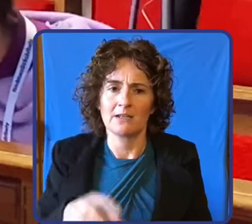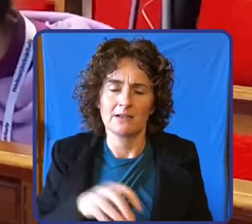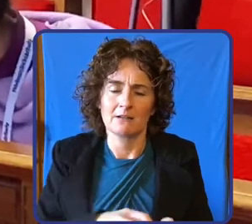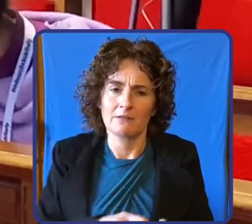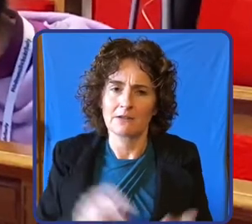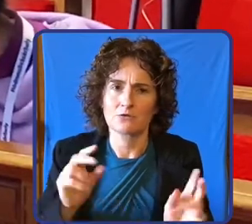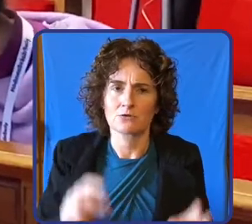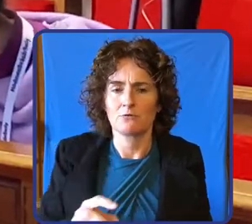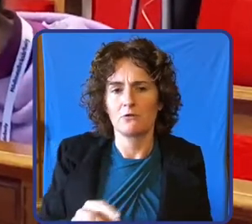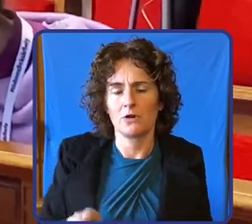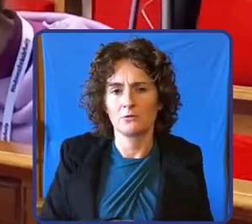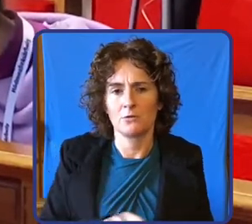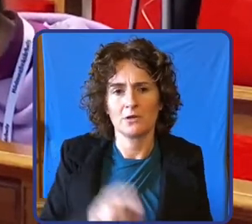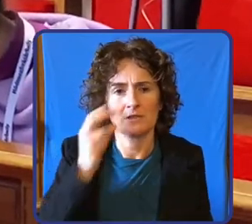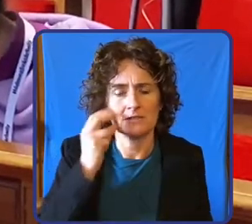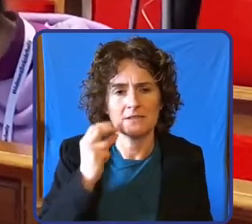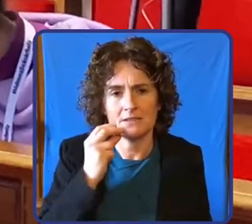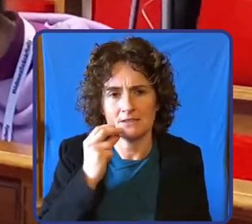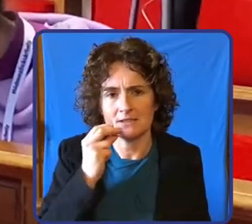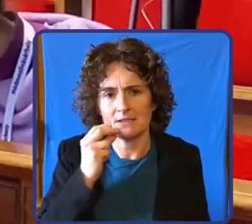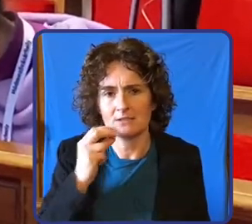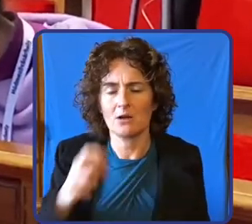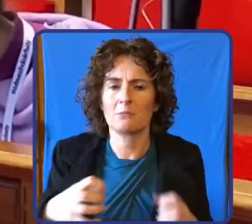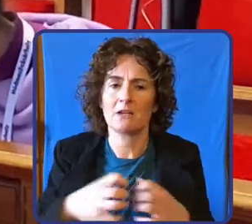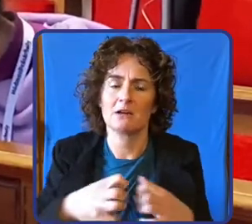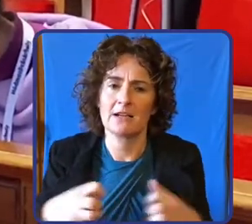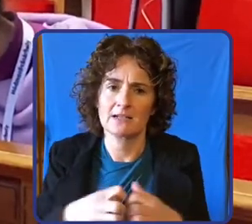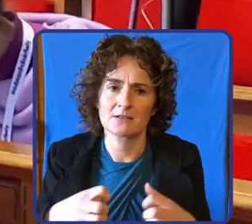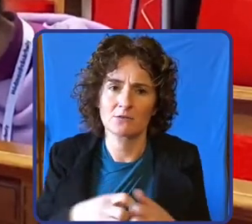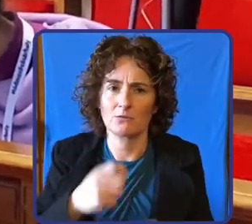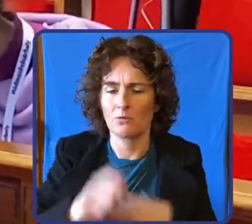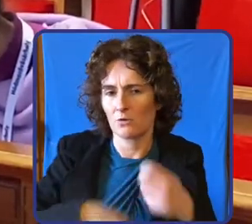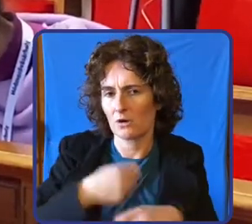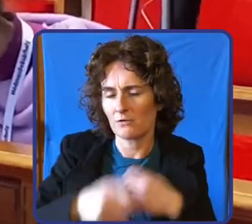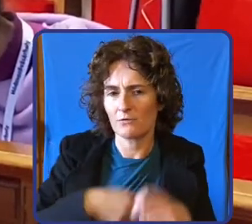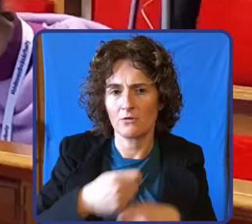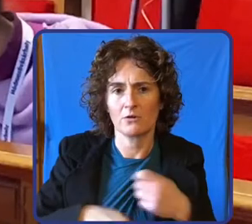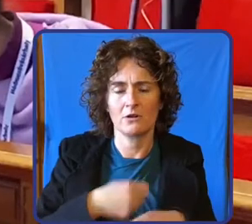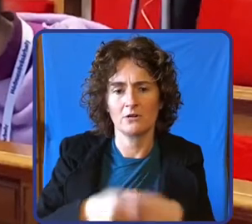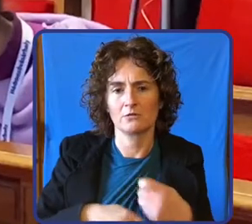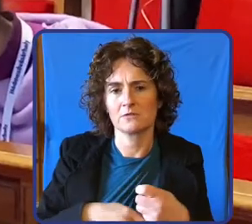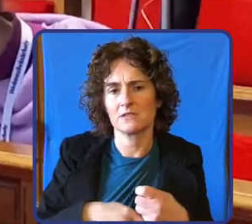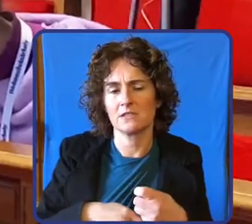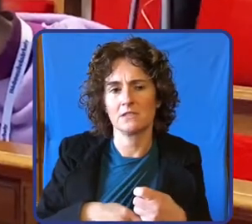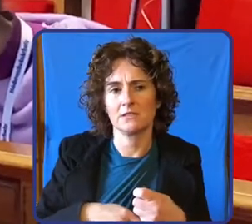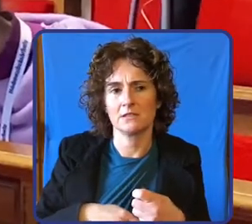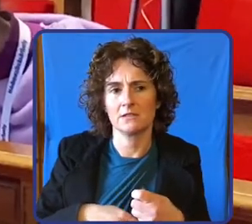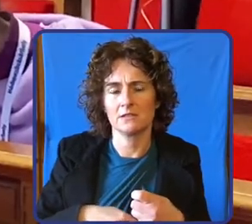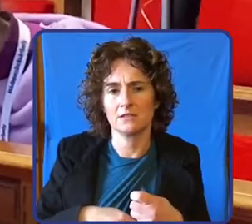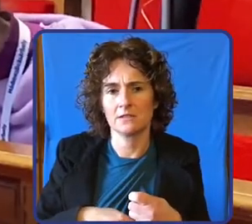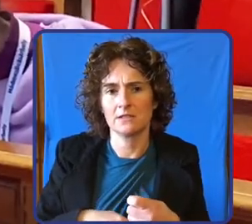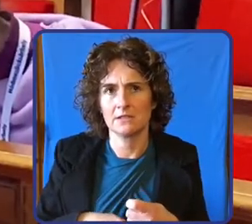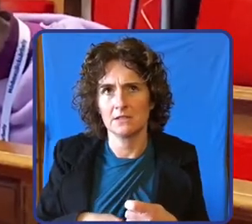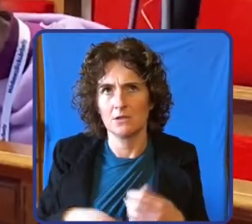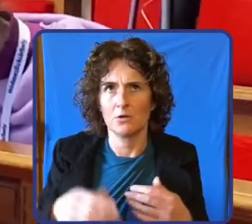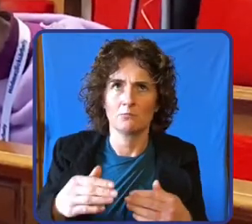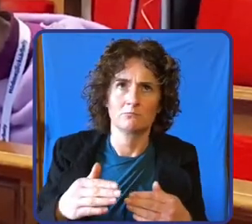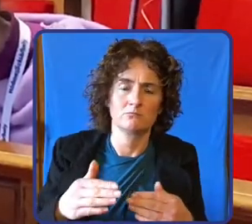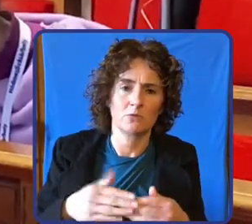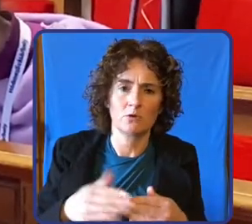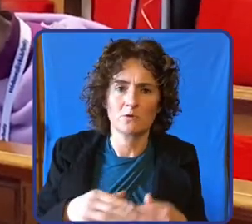intézménye, amely folyamatosan a rászorulókkal foglalkozik, és közel egy éve